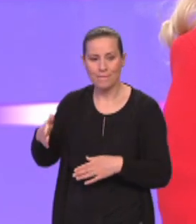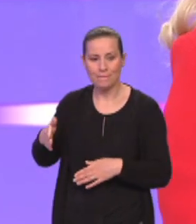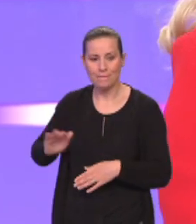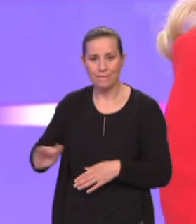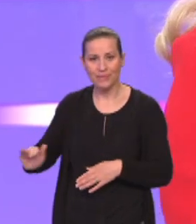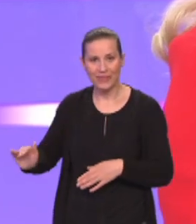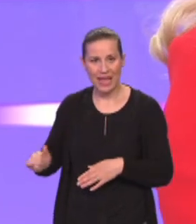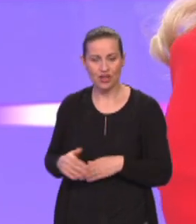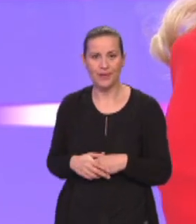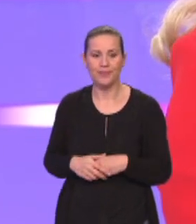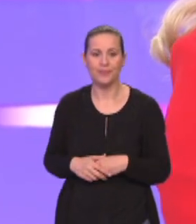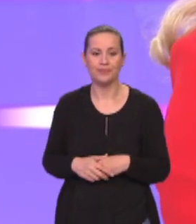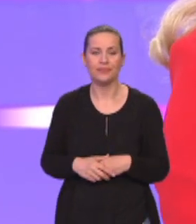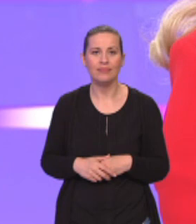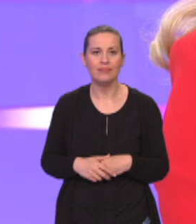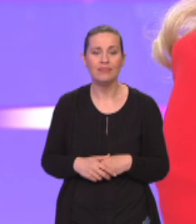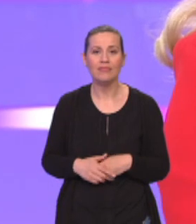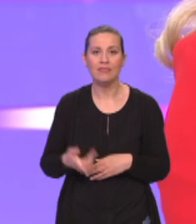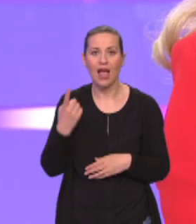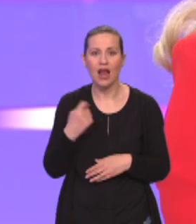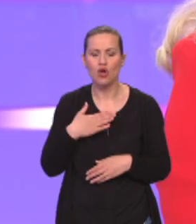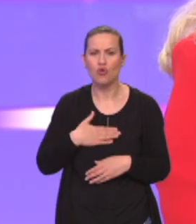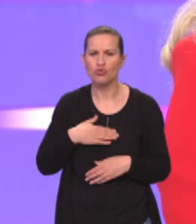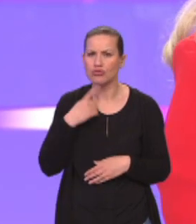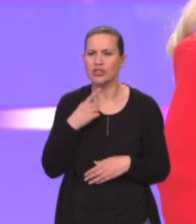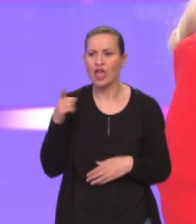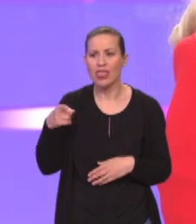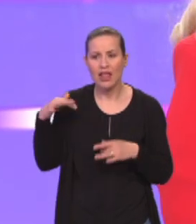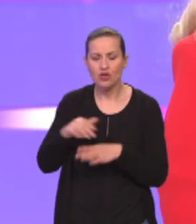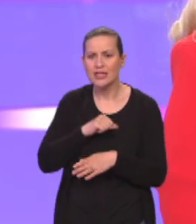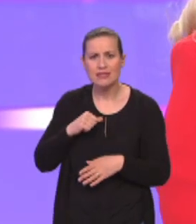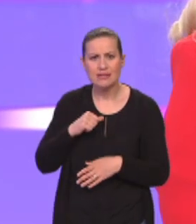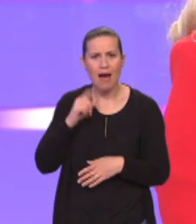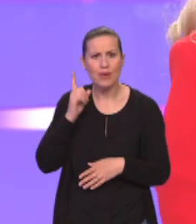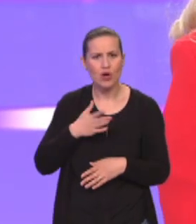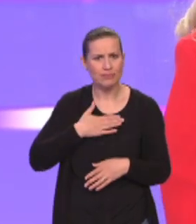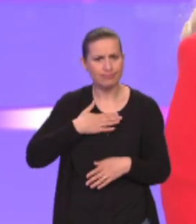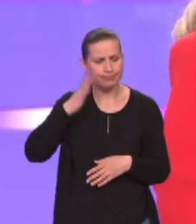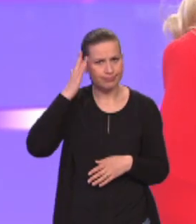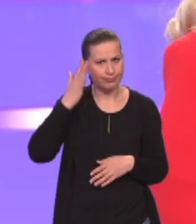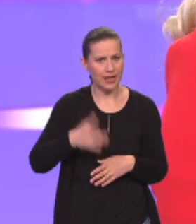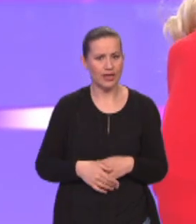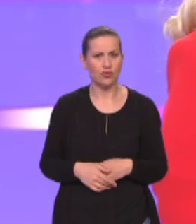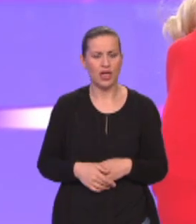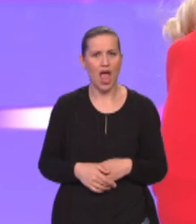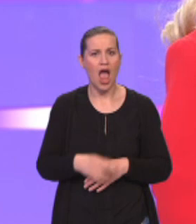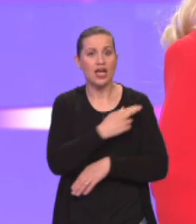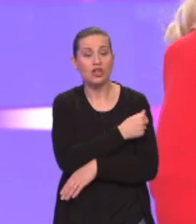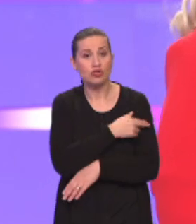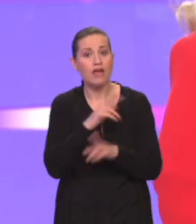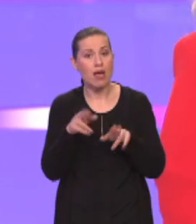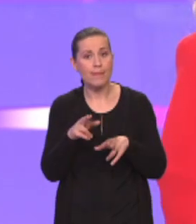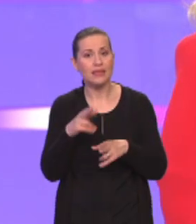dan danas dobri. Ali hoću reći, ti su se ljudi sami morali za sebe brinuti. Kad vi u Švicarskoj imate bolesno